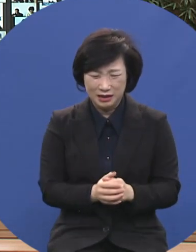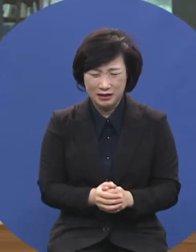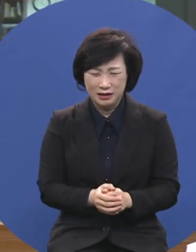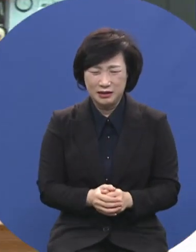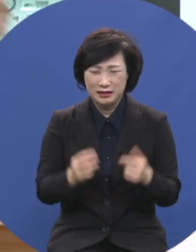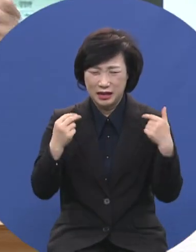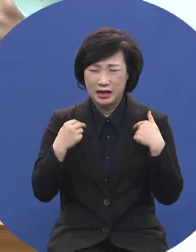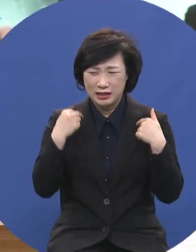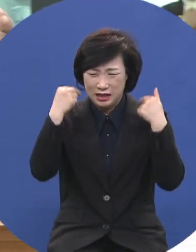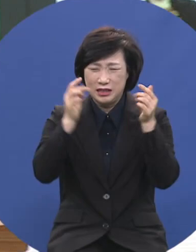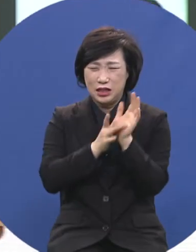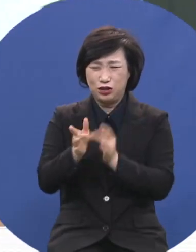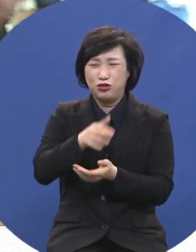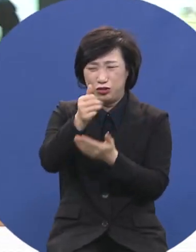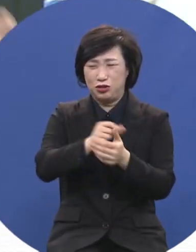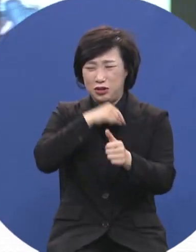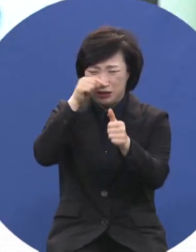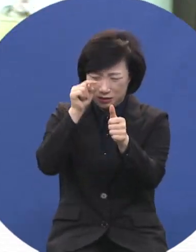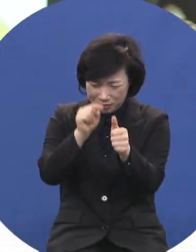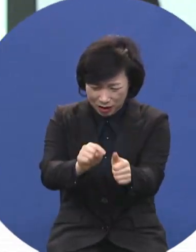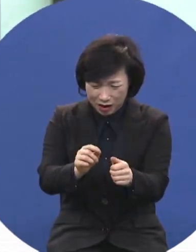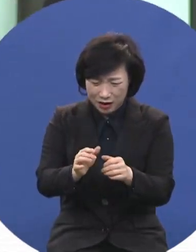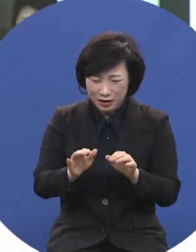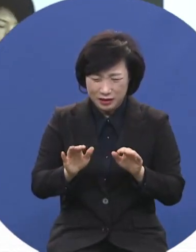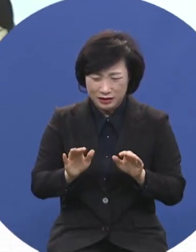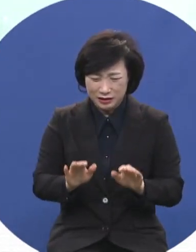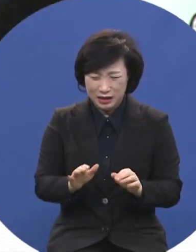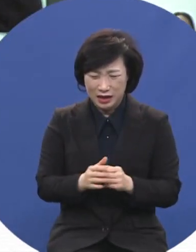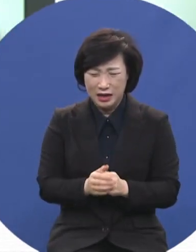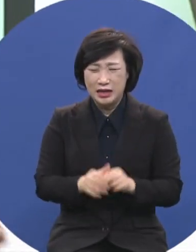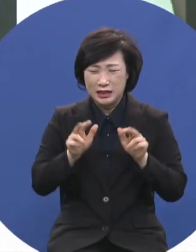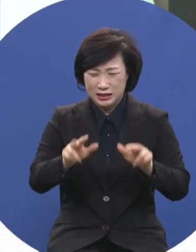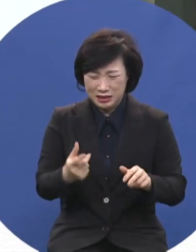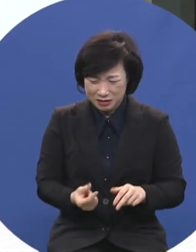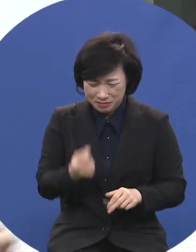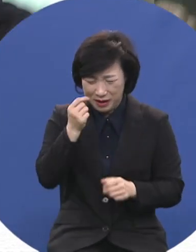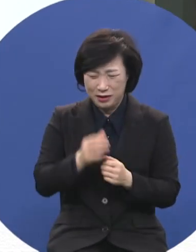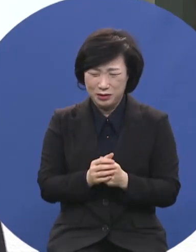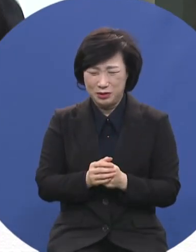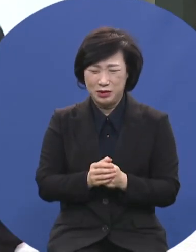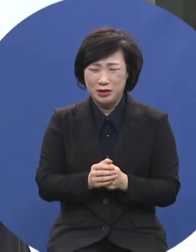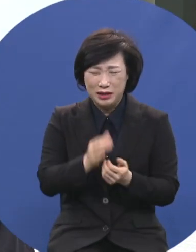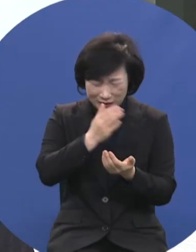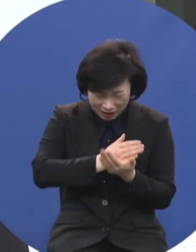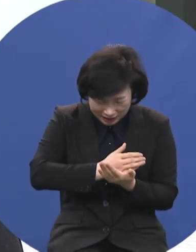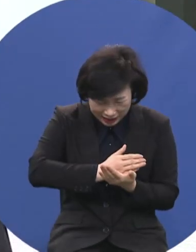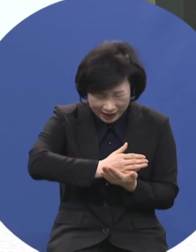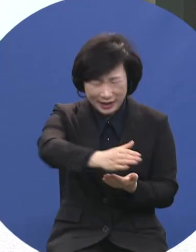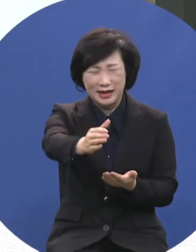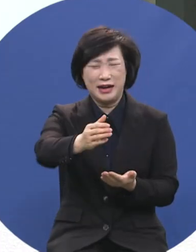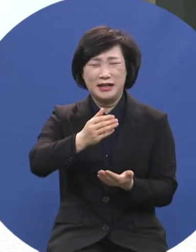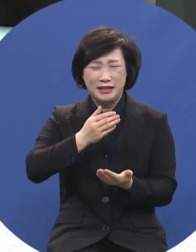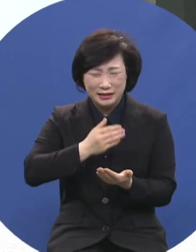떠나갈지어다. 나사렛 예수님의 이름으로 명령하노니 지금 즉시